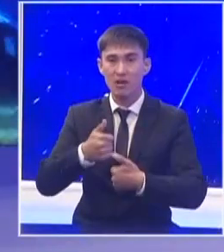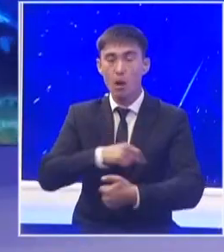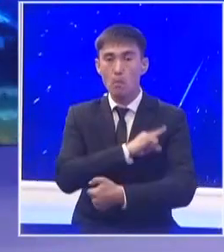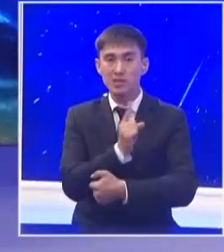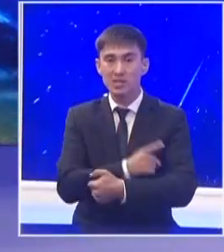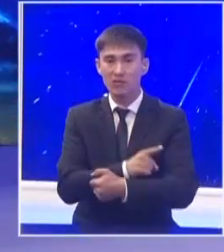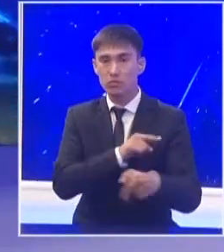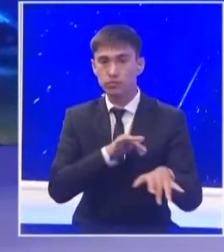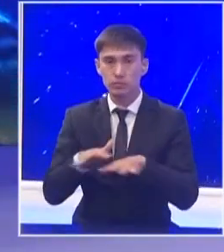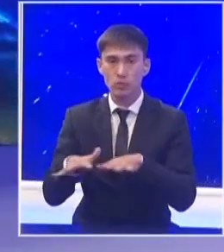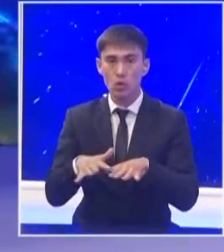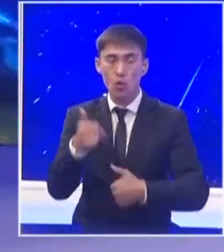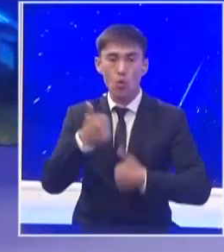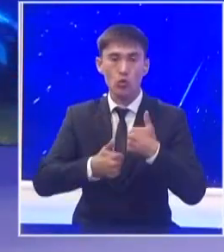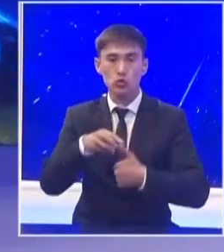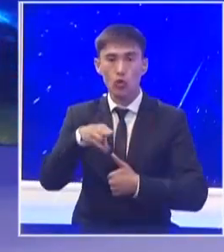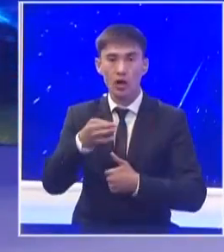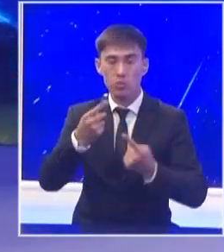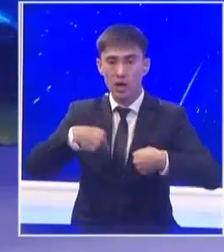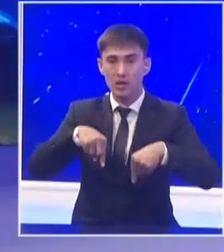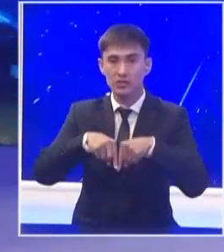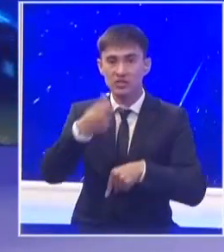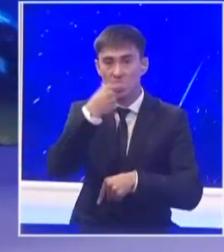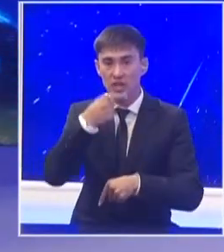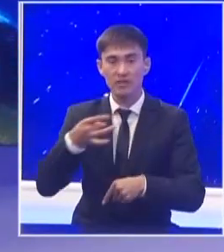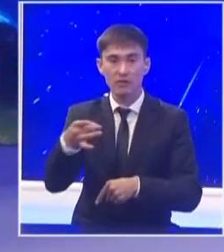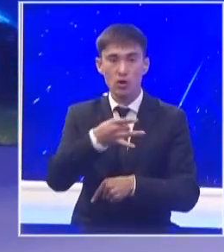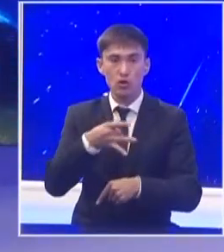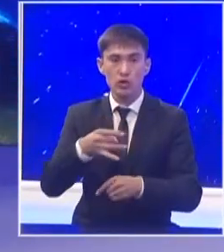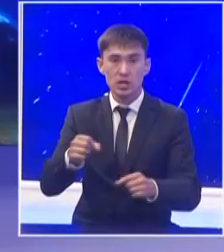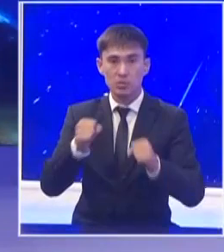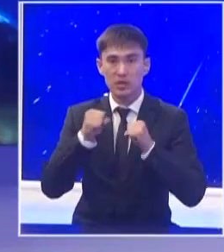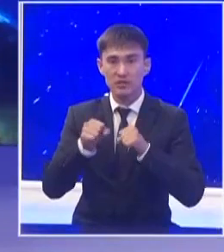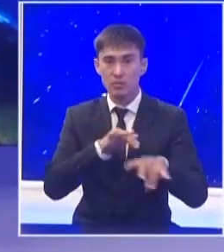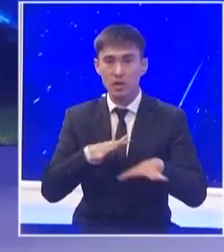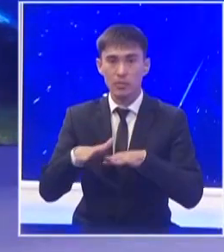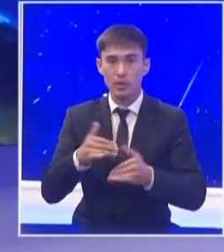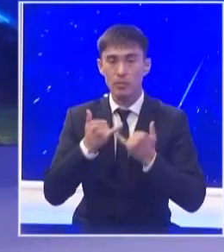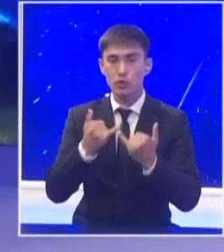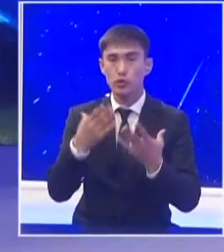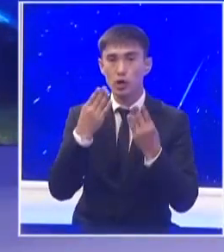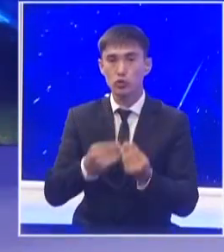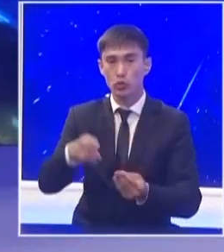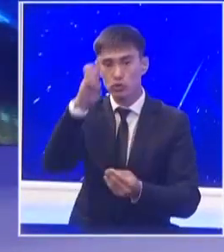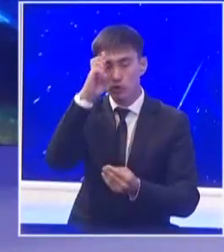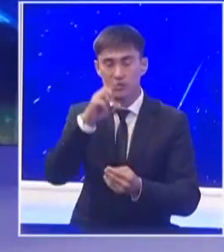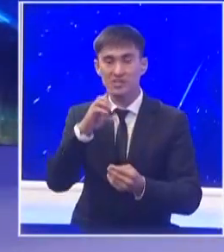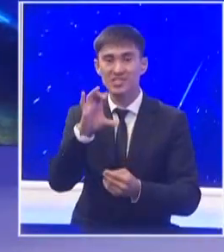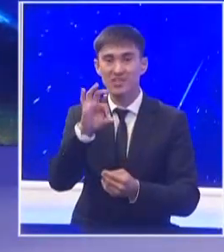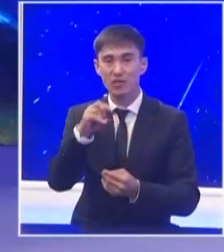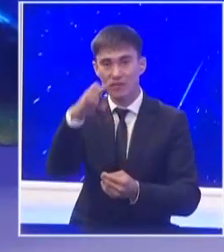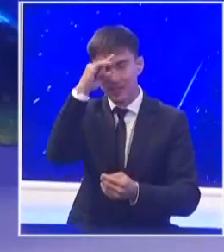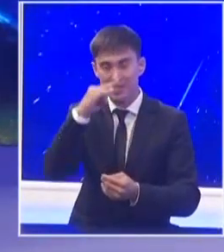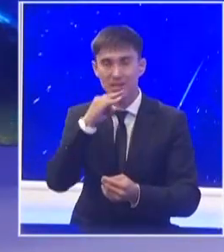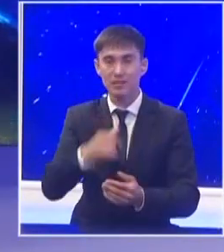силовому многоборью. Конкурс «Тулагай» был организован в Жаркенте Панфиловского района. Спортивное мероприятие приурочено ко дню государственных